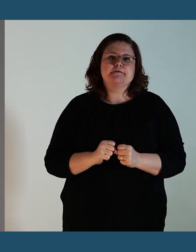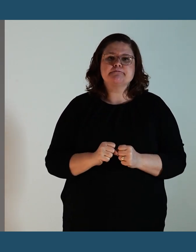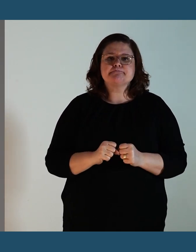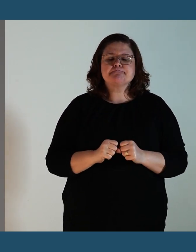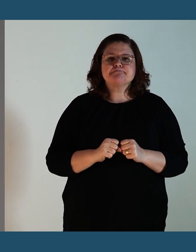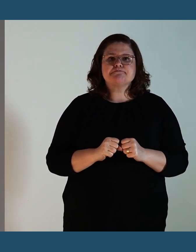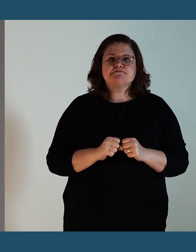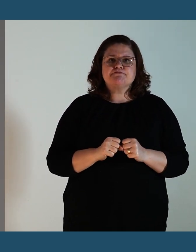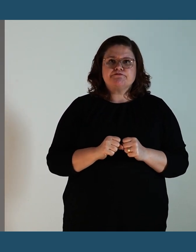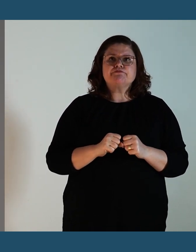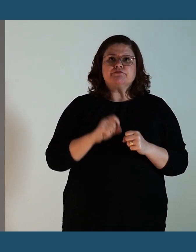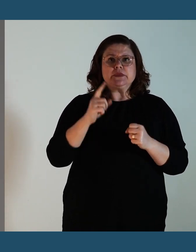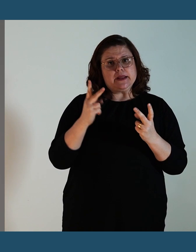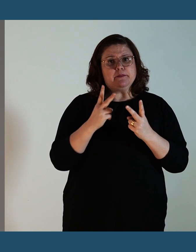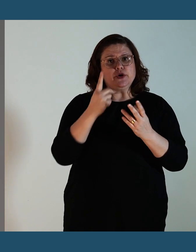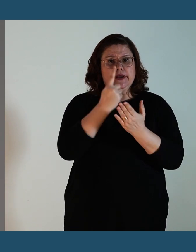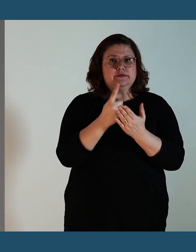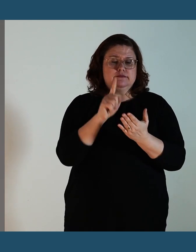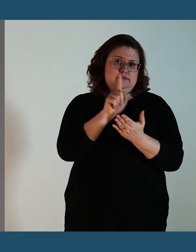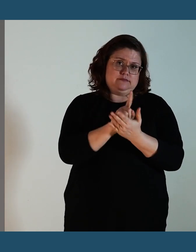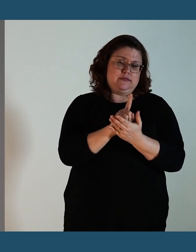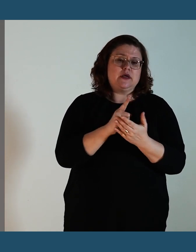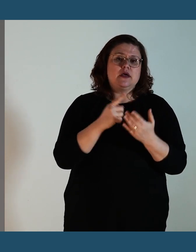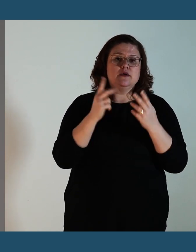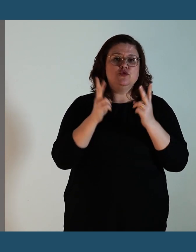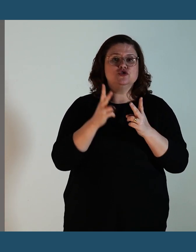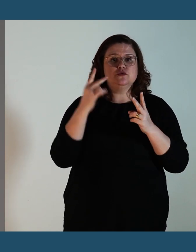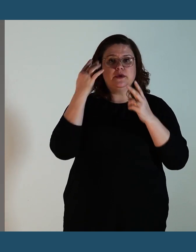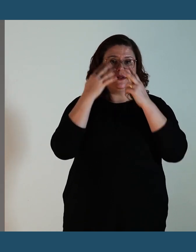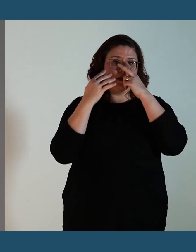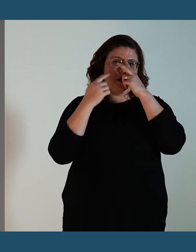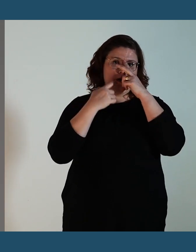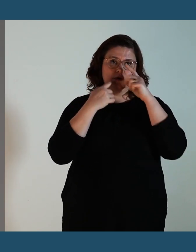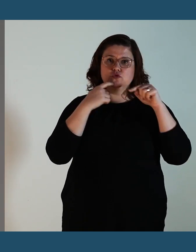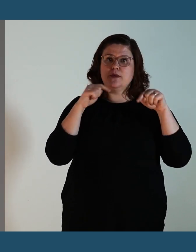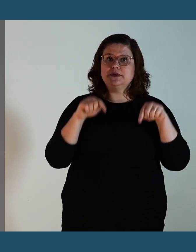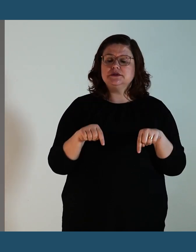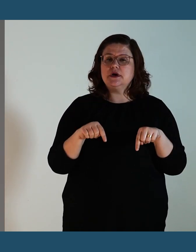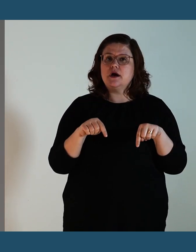Nämä ehkä ensisijaisesti sitten mietin niin kuin laajemmin, niin meillähän on Suomessa nyt